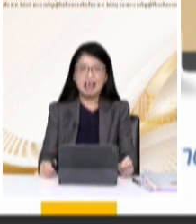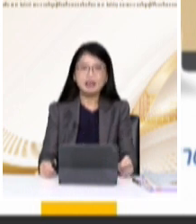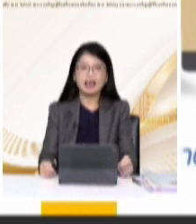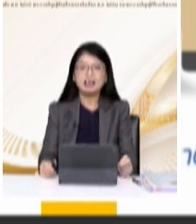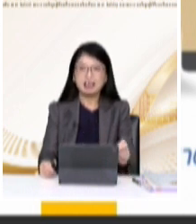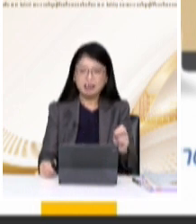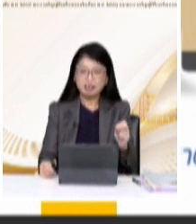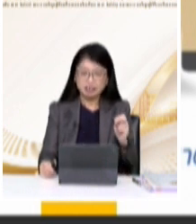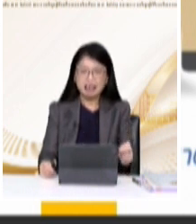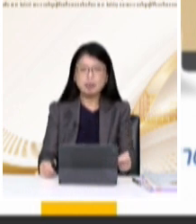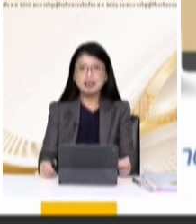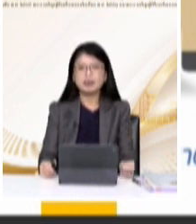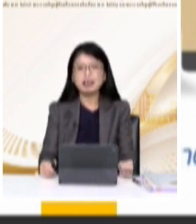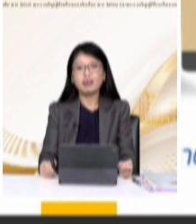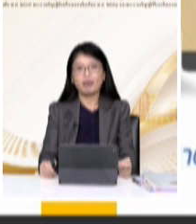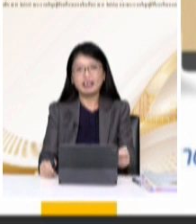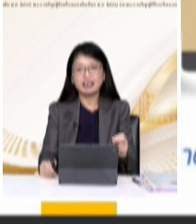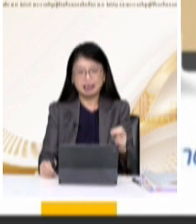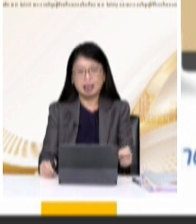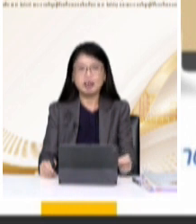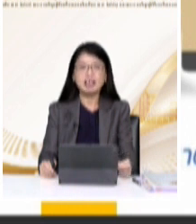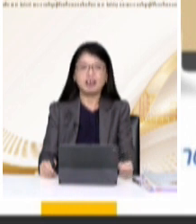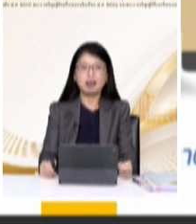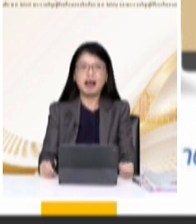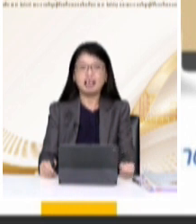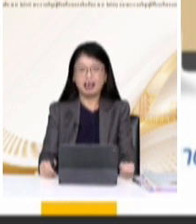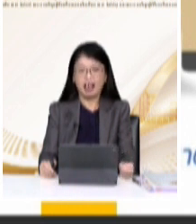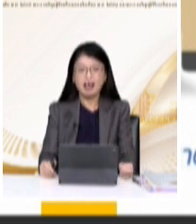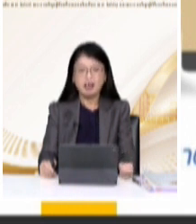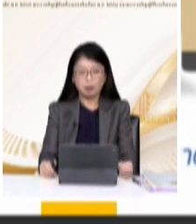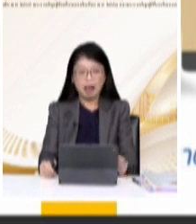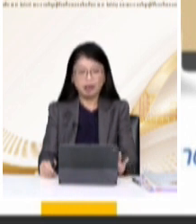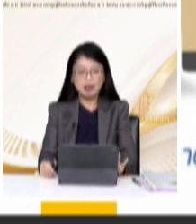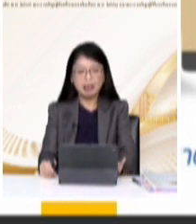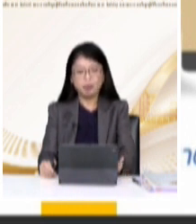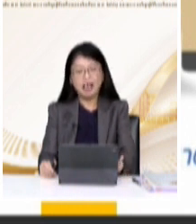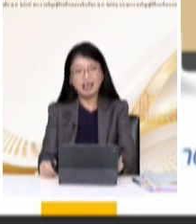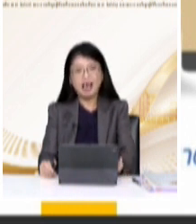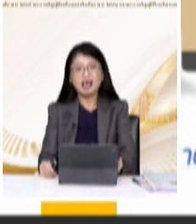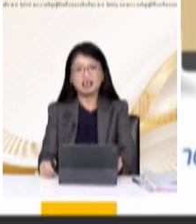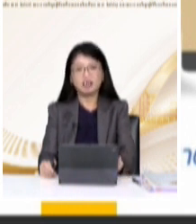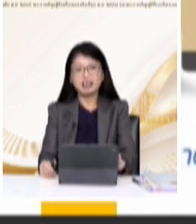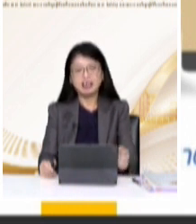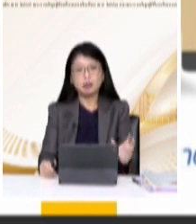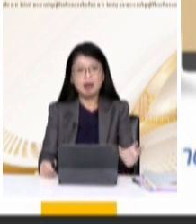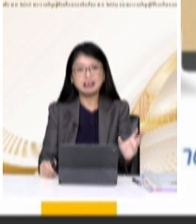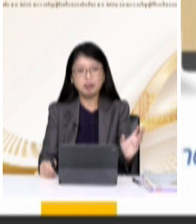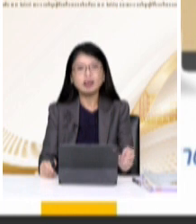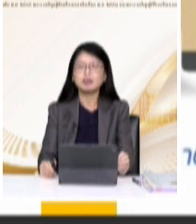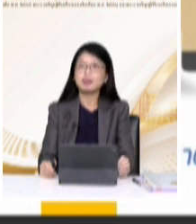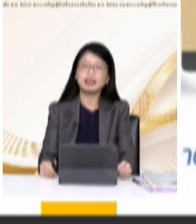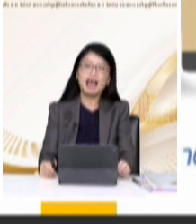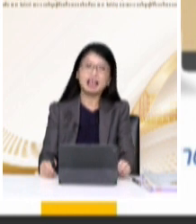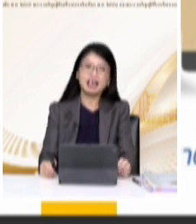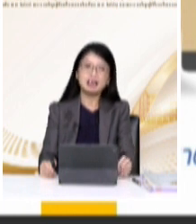แล้วเนี่ยแล้วการเป็นเจ้าหน้าที่ของรัฐเนี่ยจะทำได้อย่างไรบ้างนะคะกฎหมายก็บัญญัติว่าถ้ากรณีที่กฎหมายเฉพาะฉ